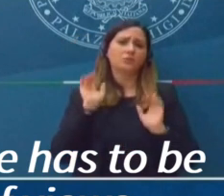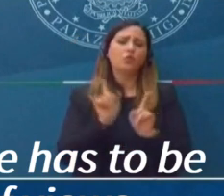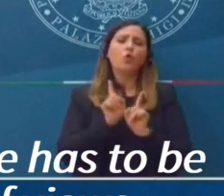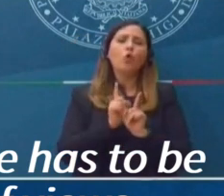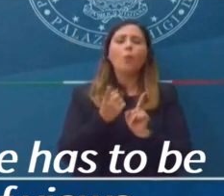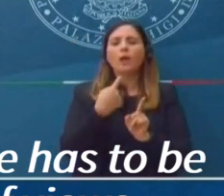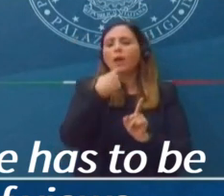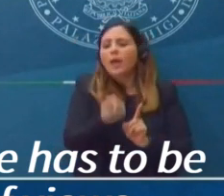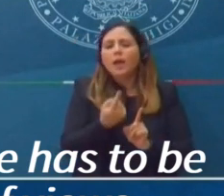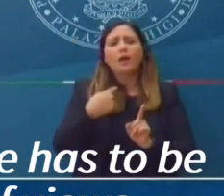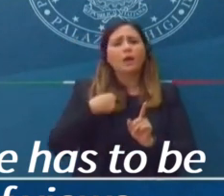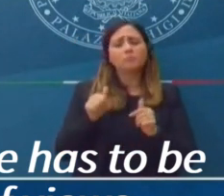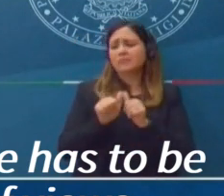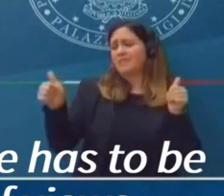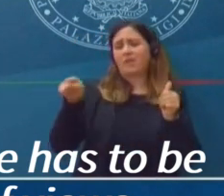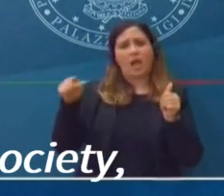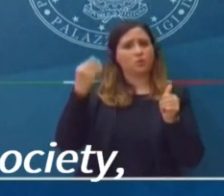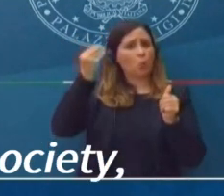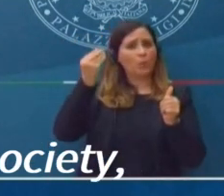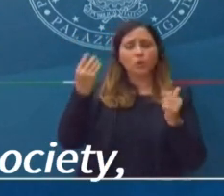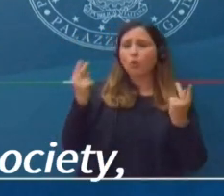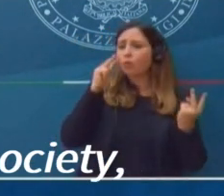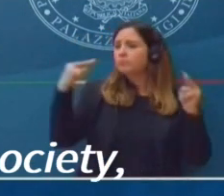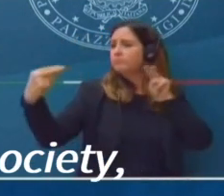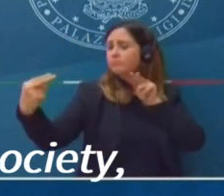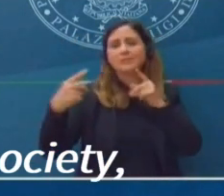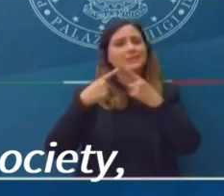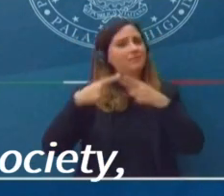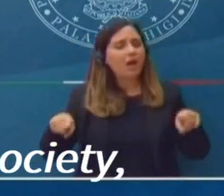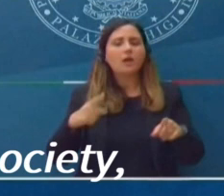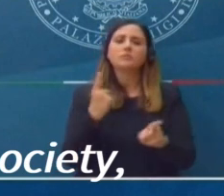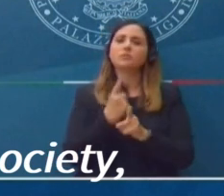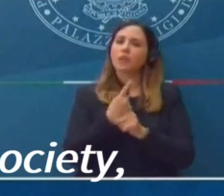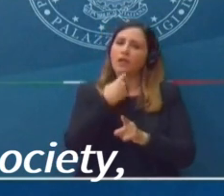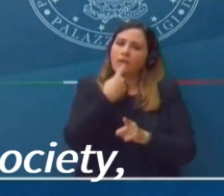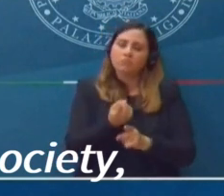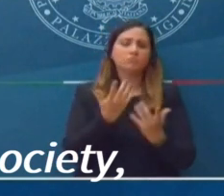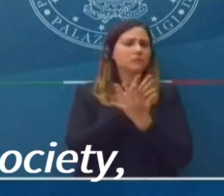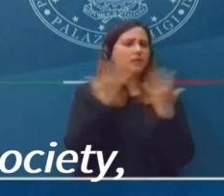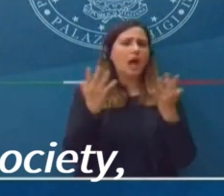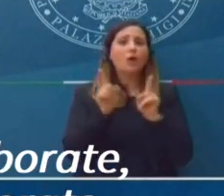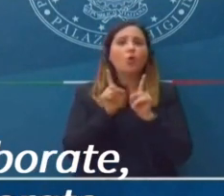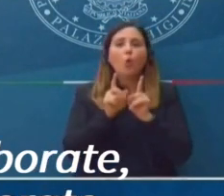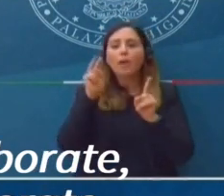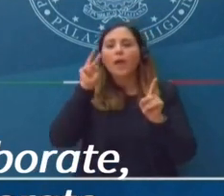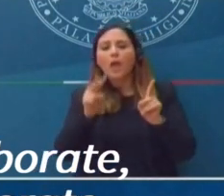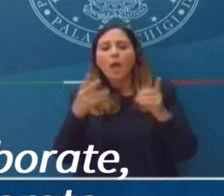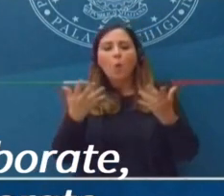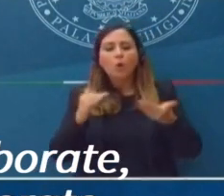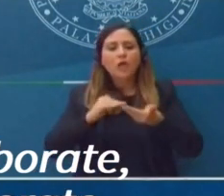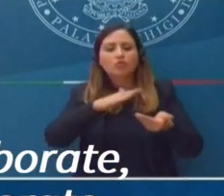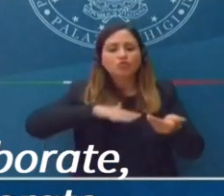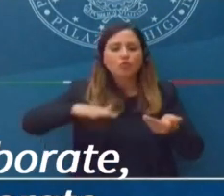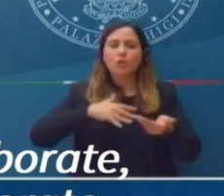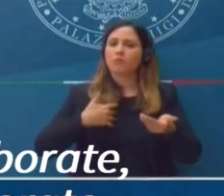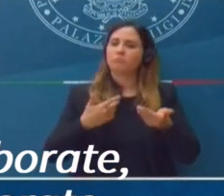nell'esprimere la propria diversità di vedute, di opinioni, di comportamenti, di visioni della società, e deve essere anche pronto